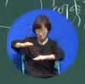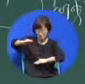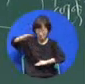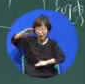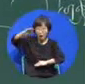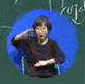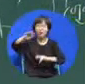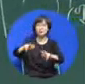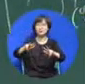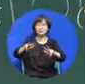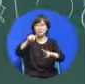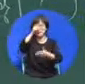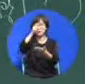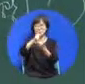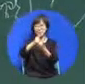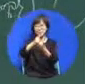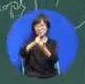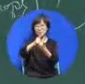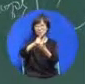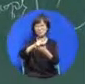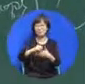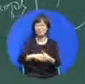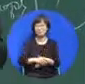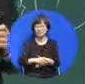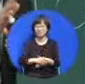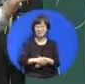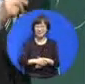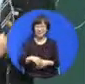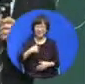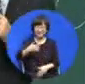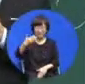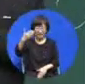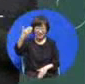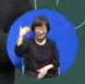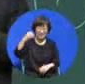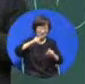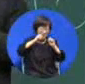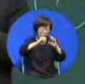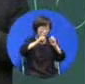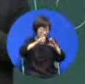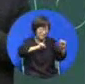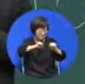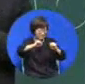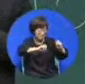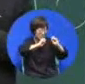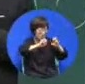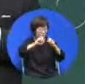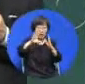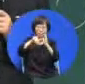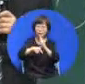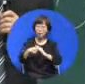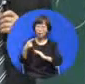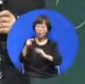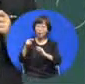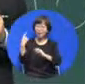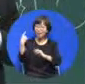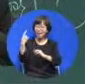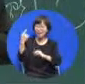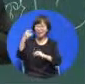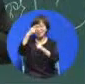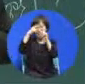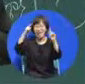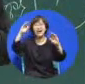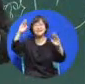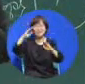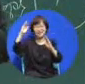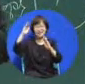he's a remnant that really held on to the gospel during his college years. 전도 운동할 때 대학생이었어요. While I was really involved in the gospel evangelism movement,